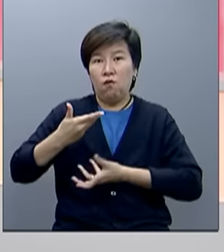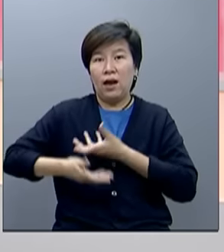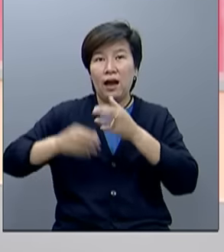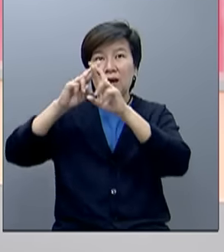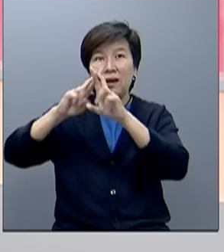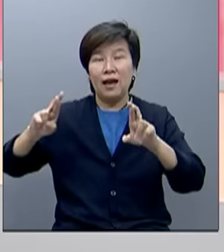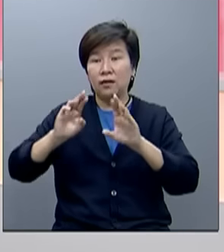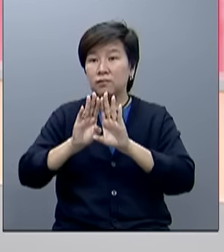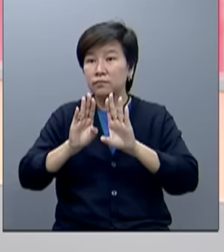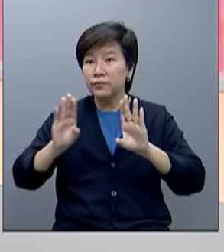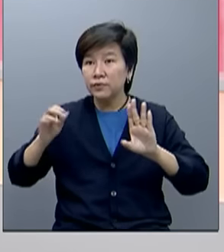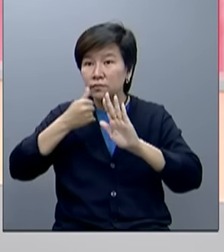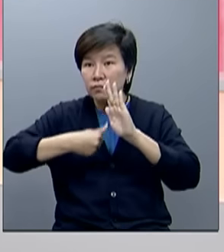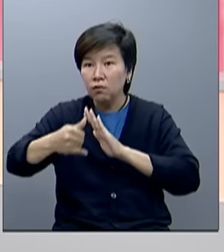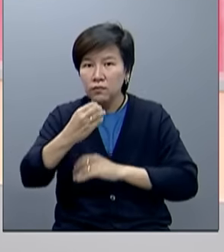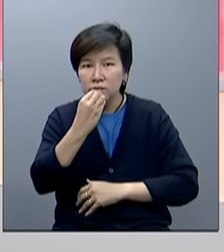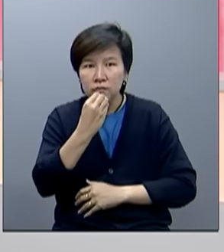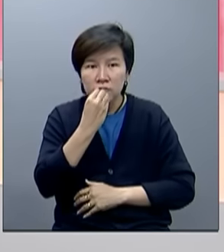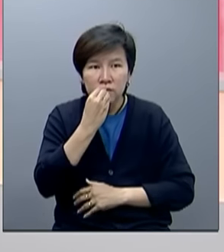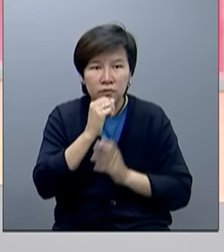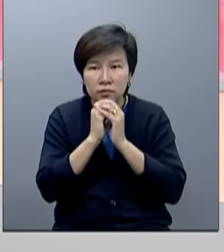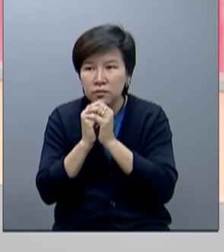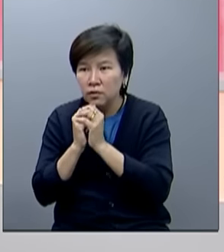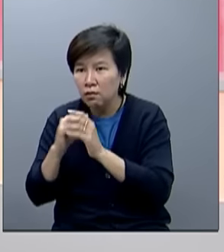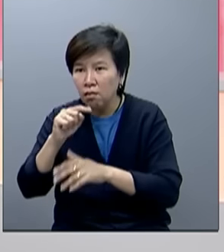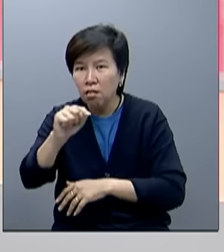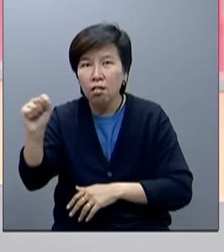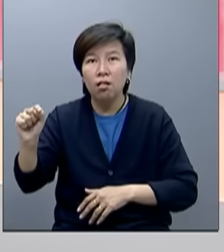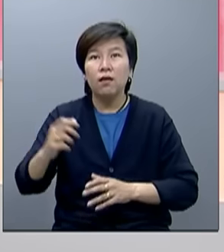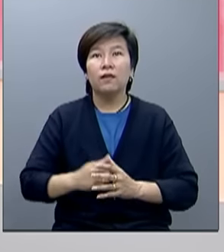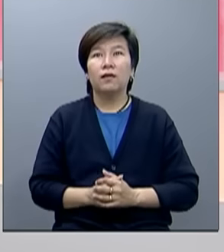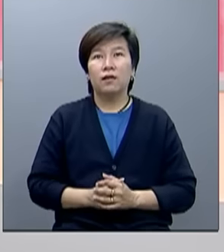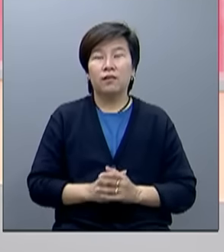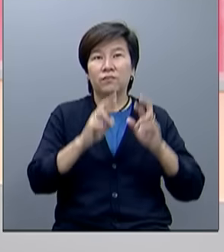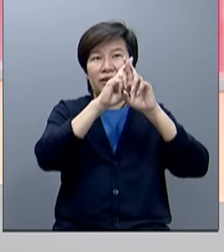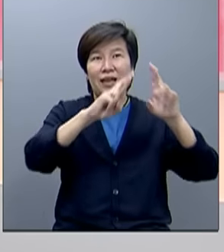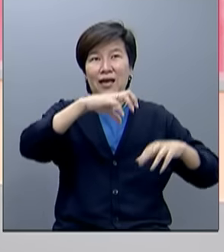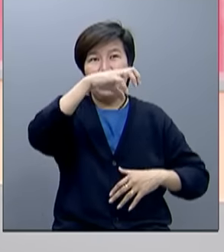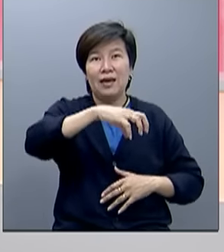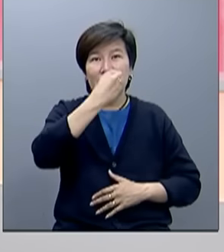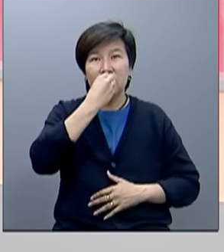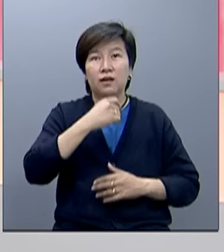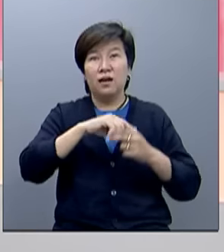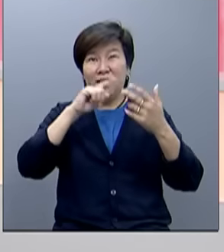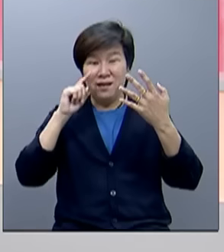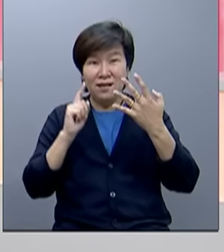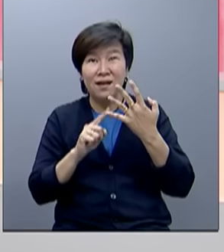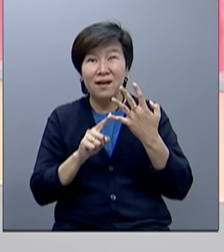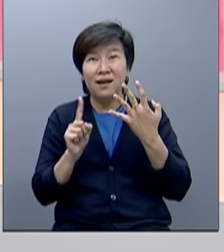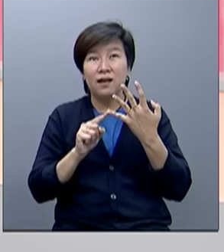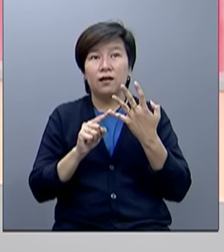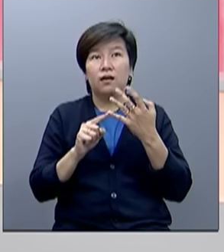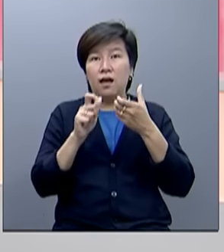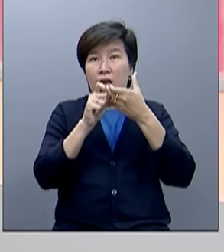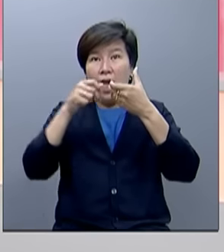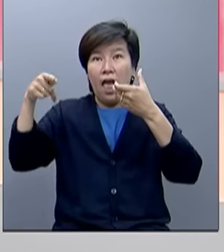ชมเปิดประตูเข้าไปเจอแต่อาหารจีนทั้งนั้นเลยนอกเหนือจากนี้ยังมีร้านอาหารก็มีและก็ล่าสุดอย่างที่คุณปวนาบอกไปว่า